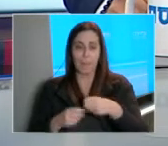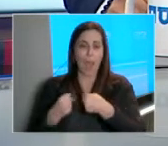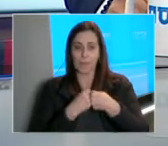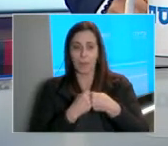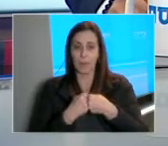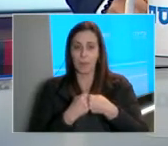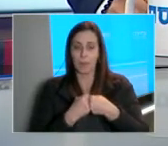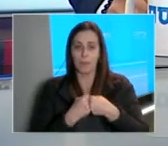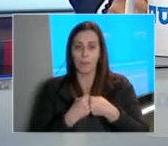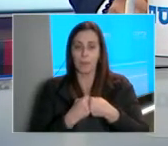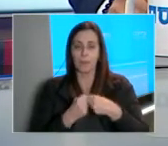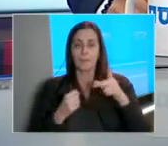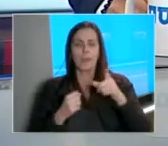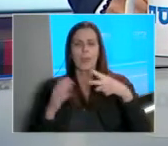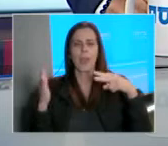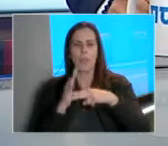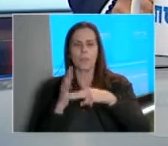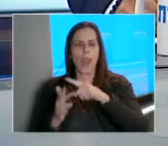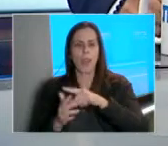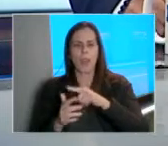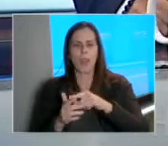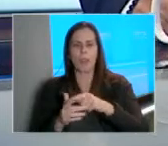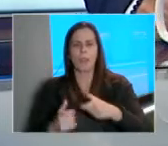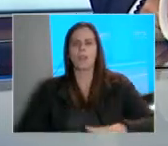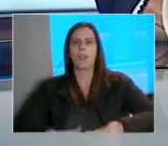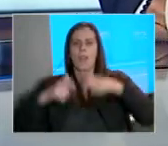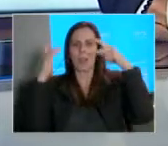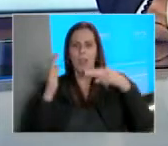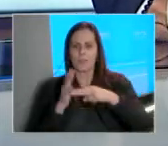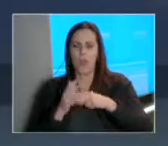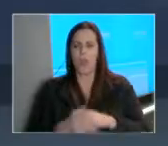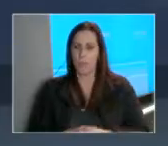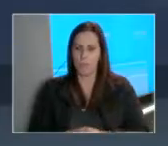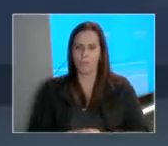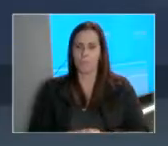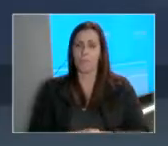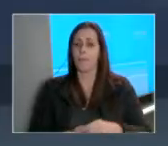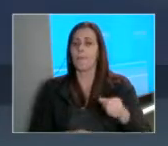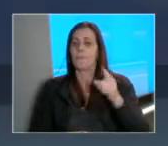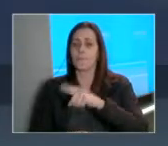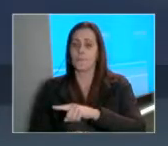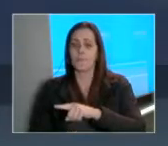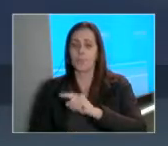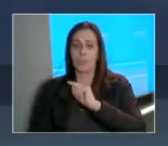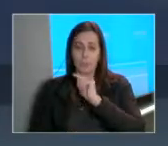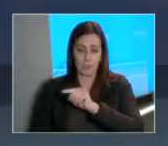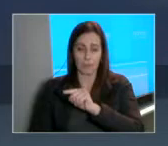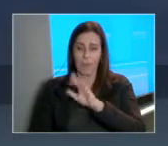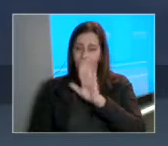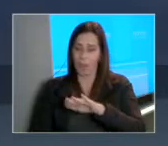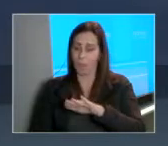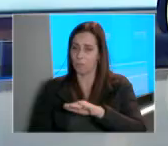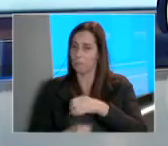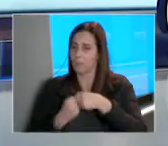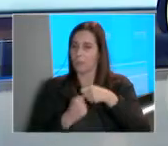המאבק בתחנת הכוח קסם. ממש קסם. קסם. ולצדך יפה זפרני, גם חברה